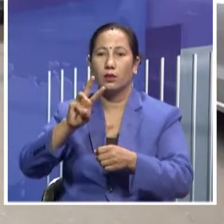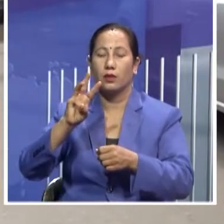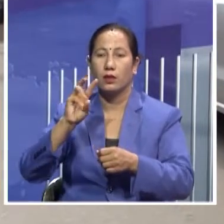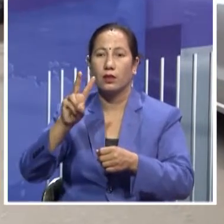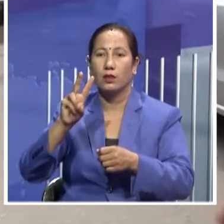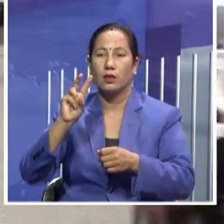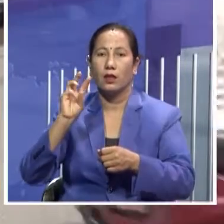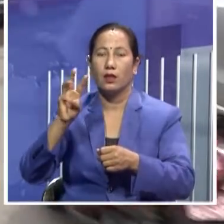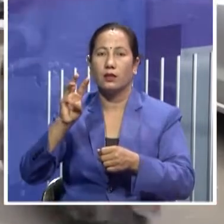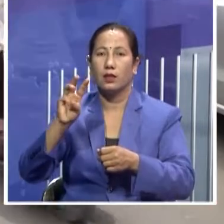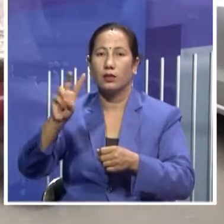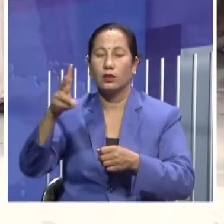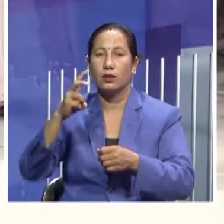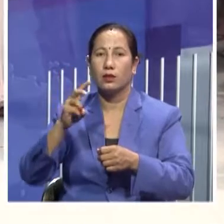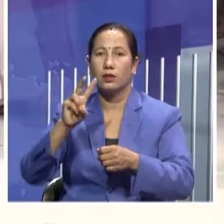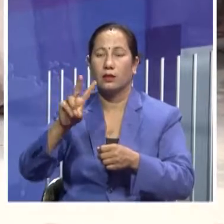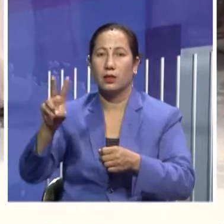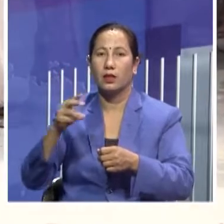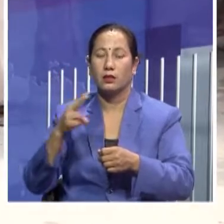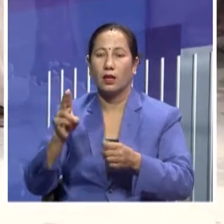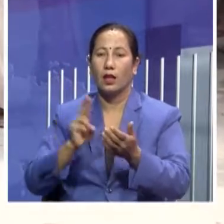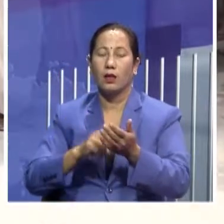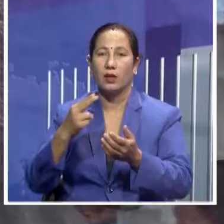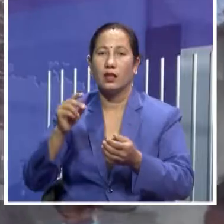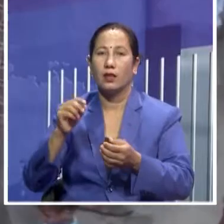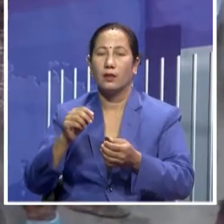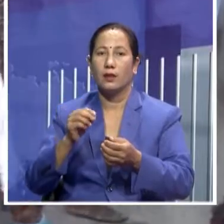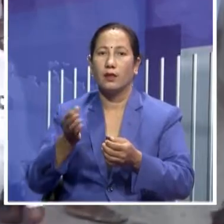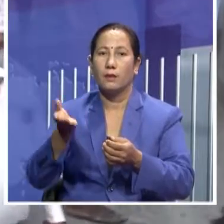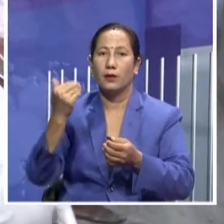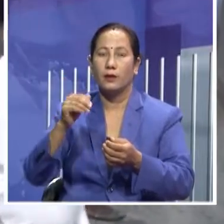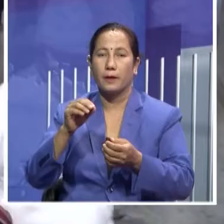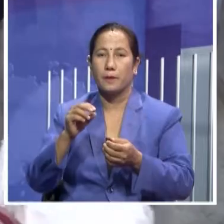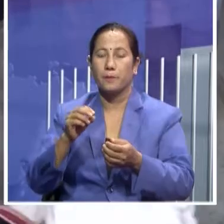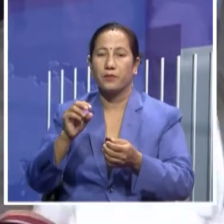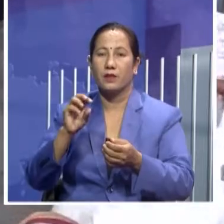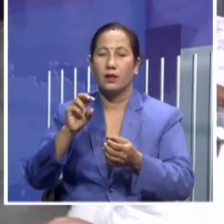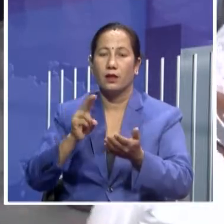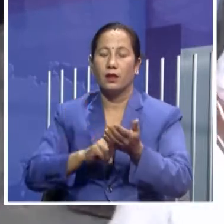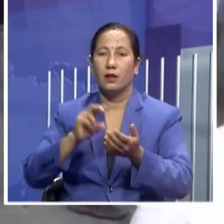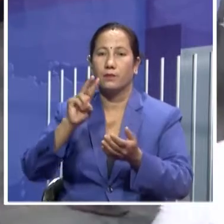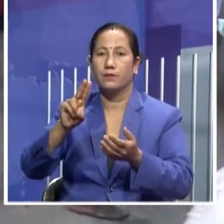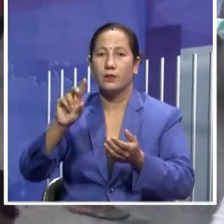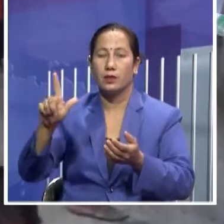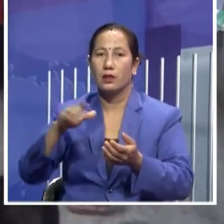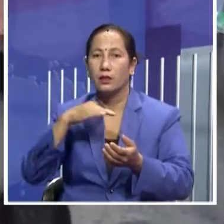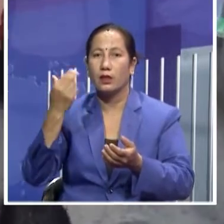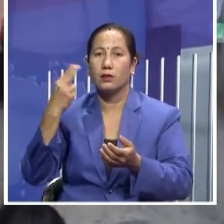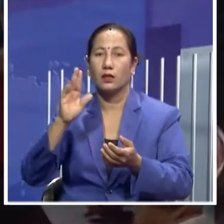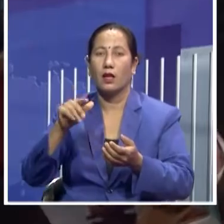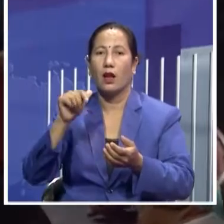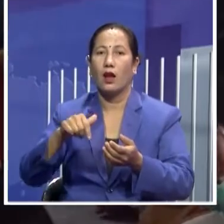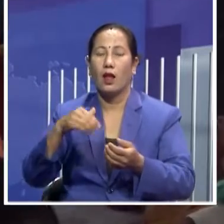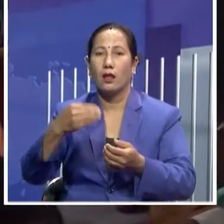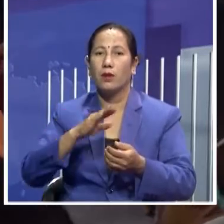2,222 जना संक्रमणमुक्त भएका छन्। पछिल्लो 24 घन्टामा थप 27 जना कोरोना संक्रमितले ज्यान गुमाएका छन्।